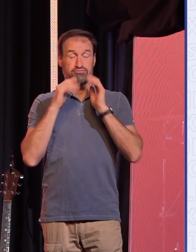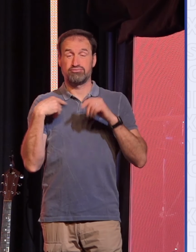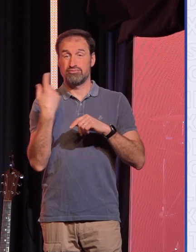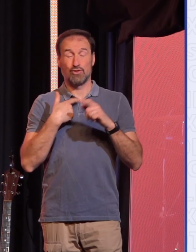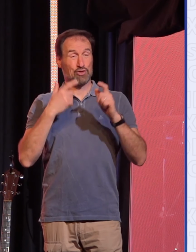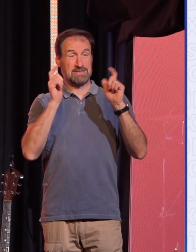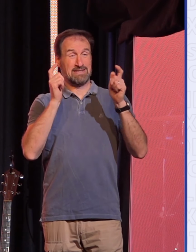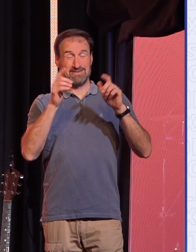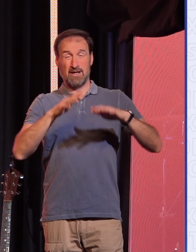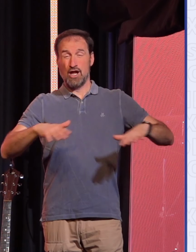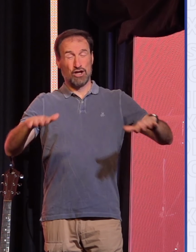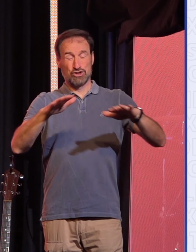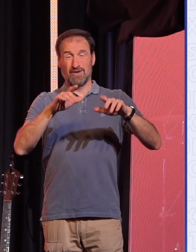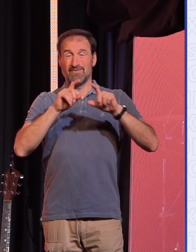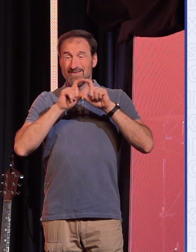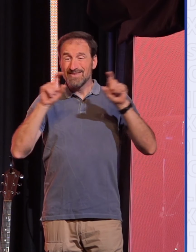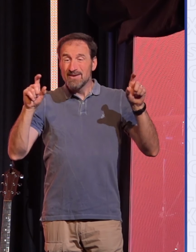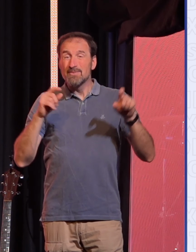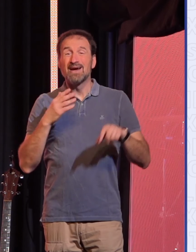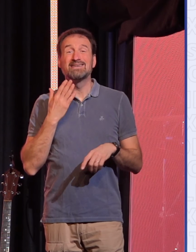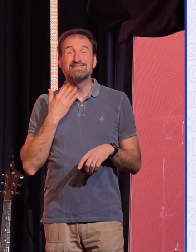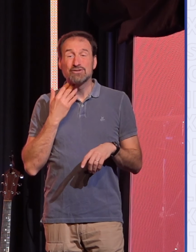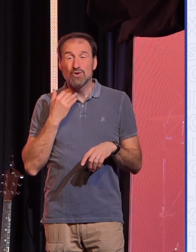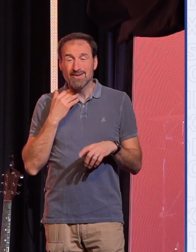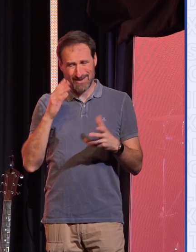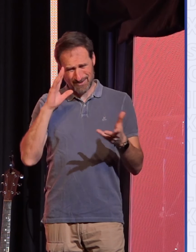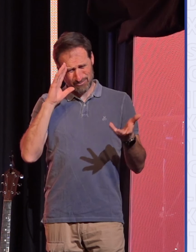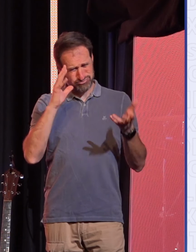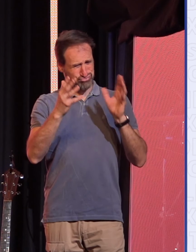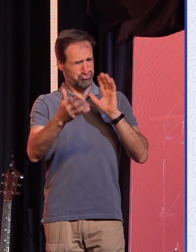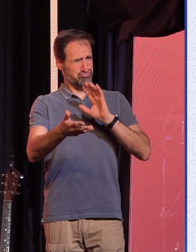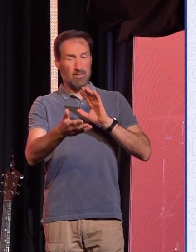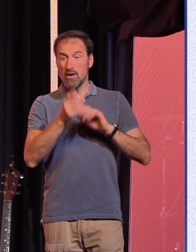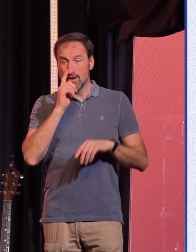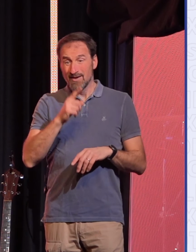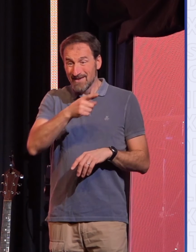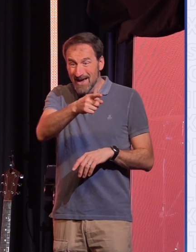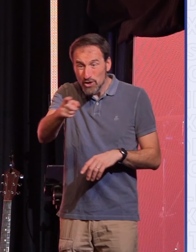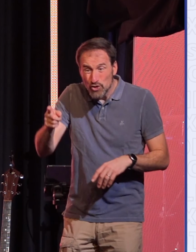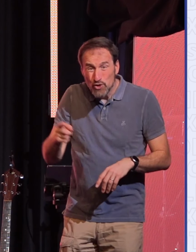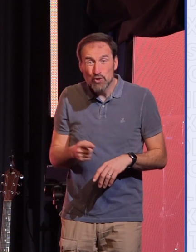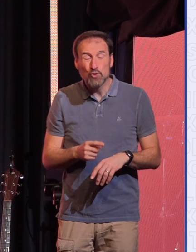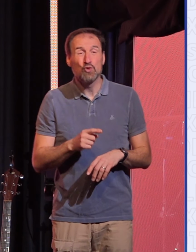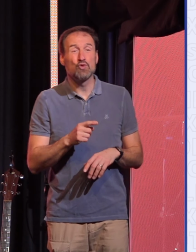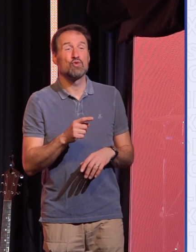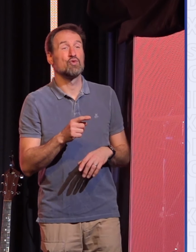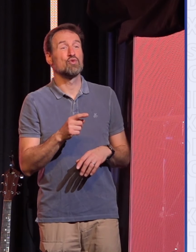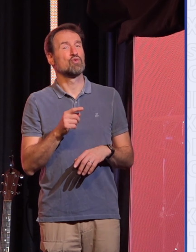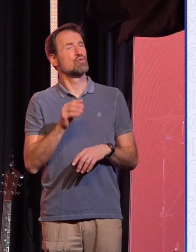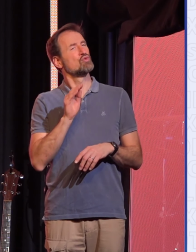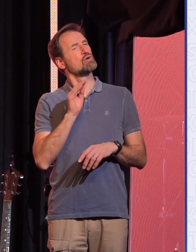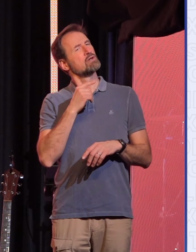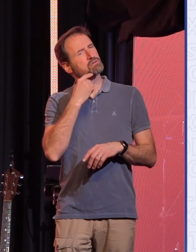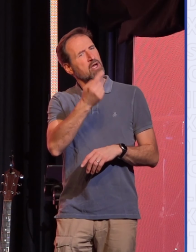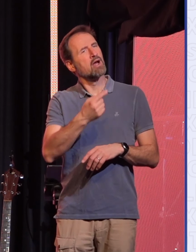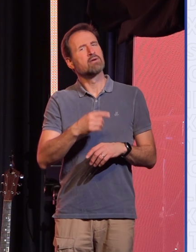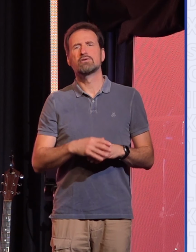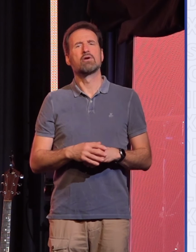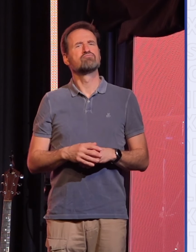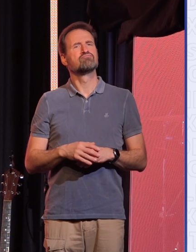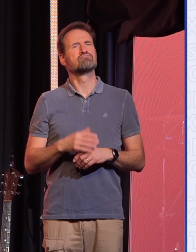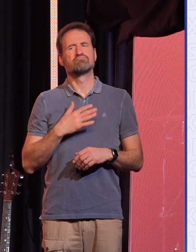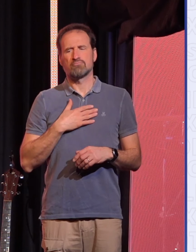Punkt wirklich auch Sexualität. Dass du teilweise komisch angeschaut wirst oder irgendwie so sogar doof angemacht wirst, weil